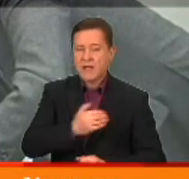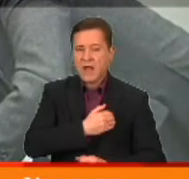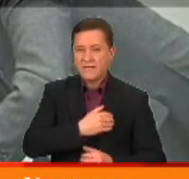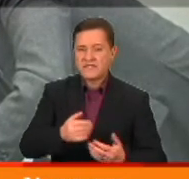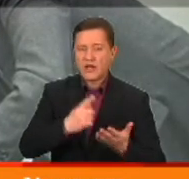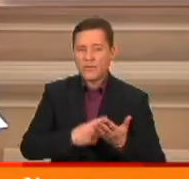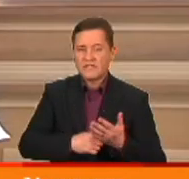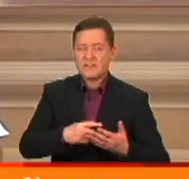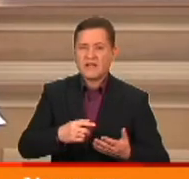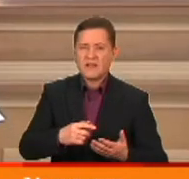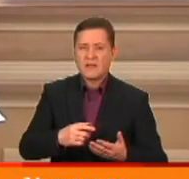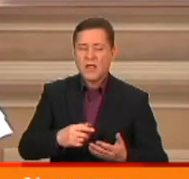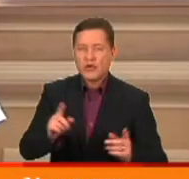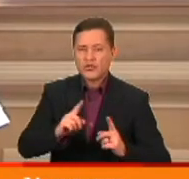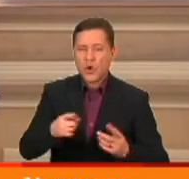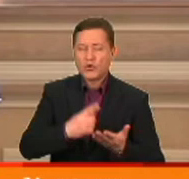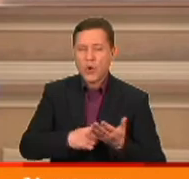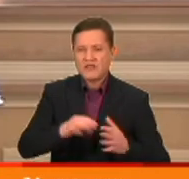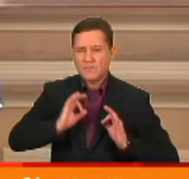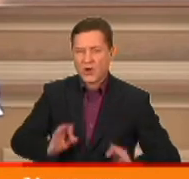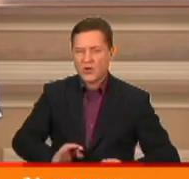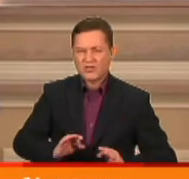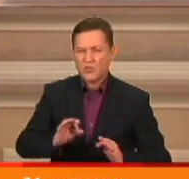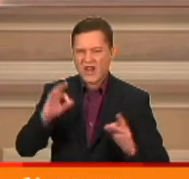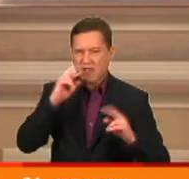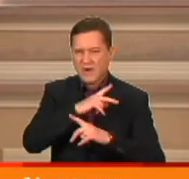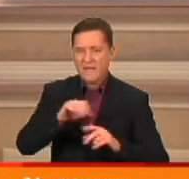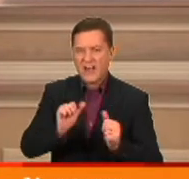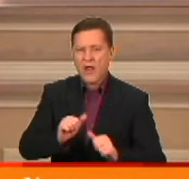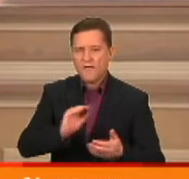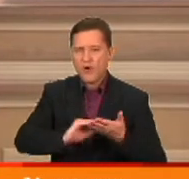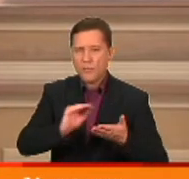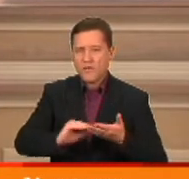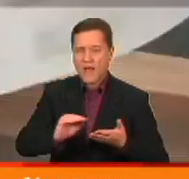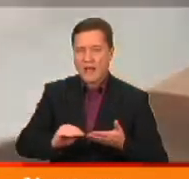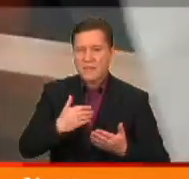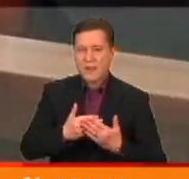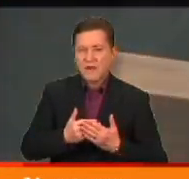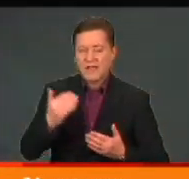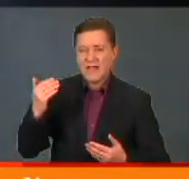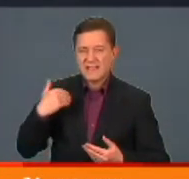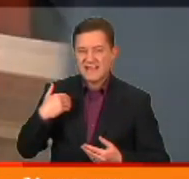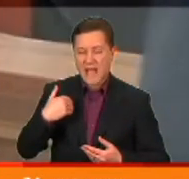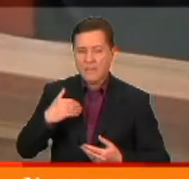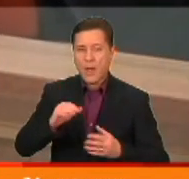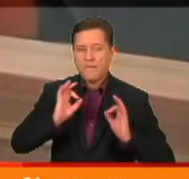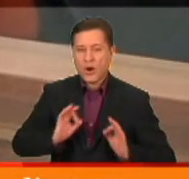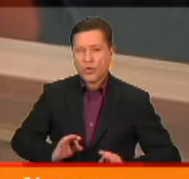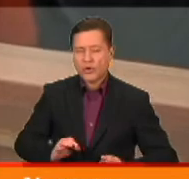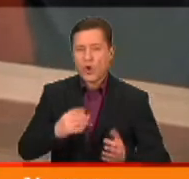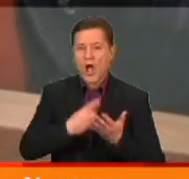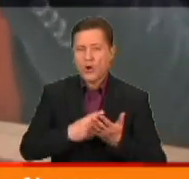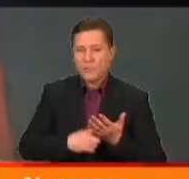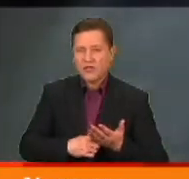прокуратури оформлені некоректно або містять неправильні формулювання. От, наприклад, днями прокурори, аргументуючи бажаний запобіжний